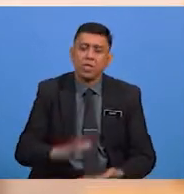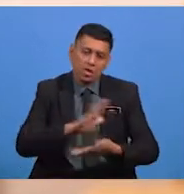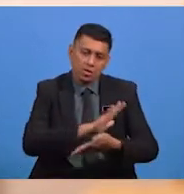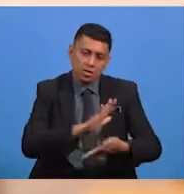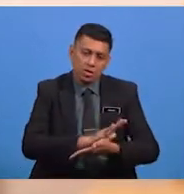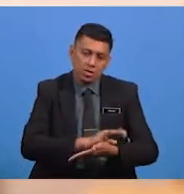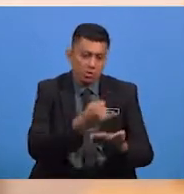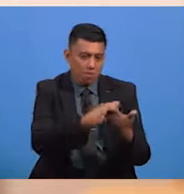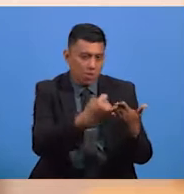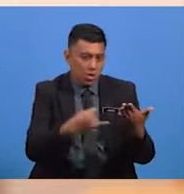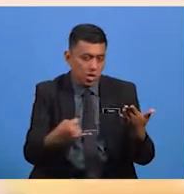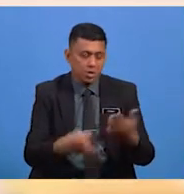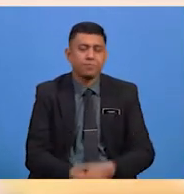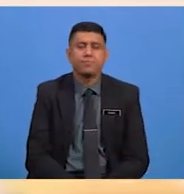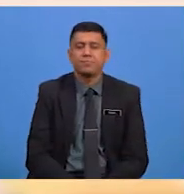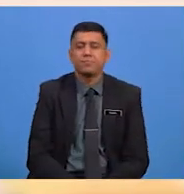untuk melakar.